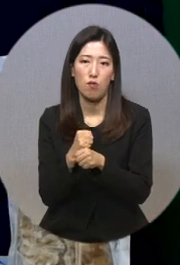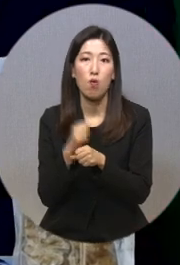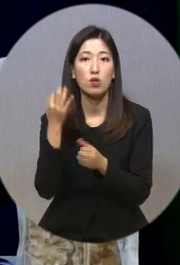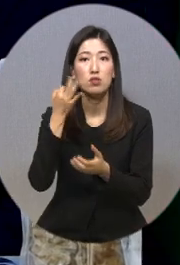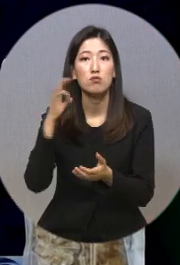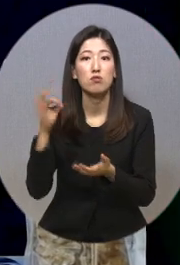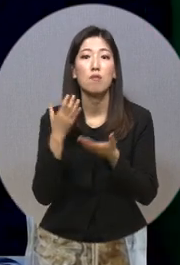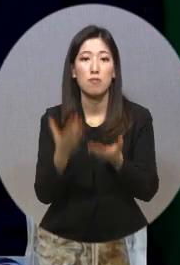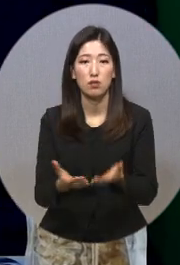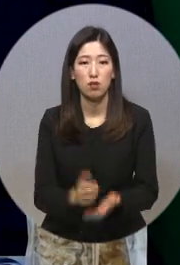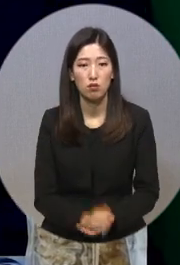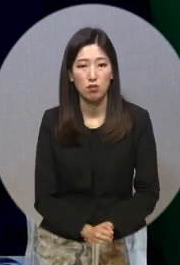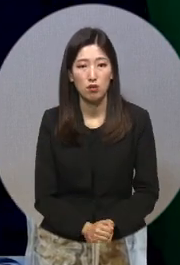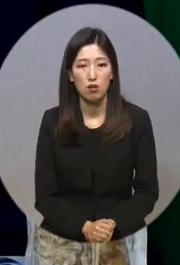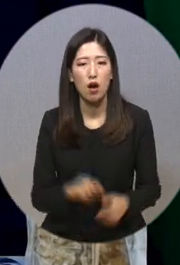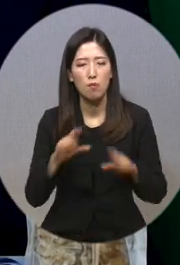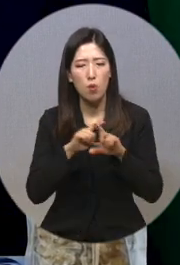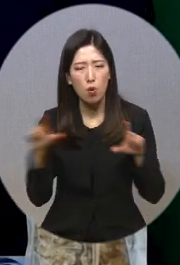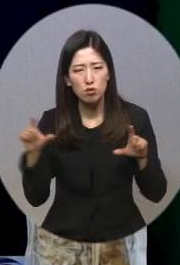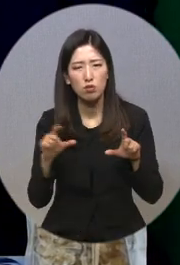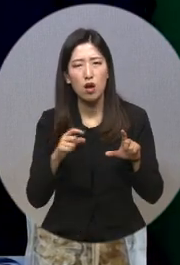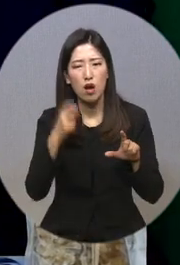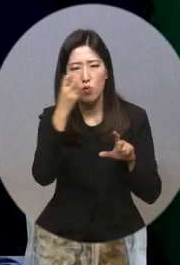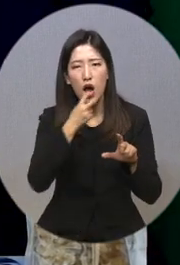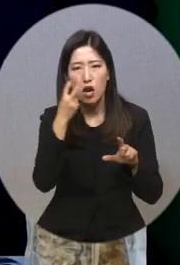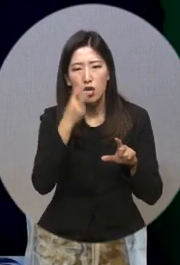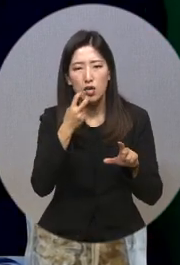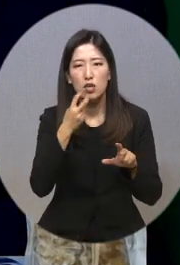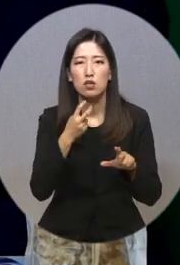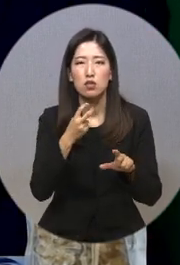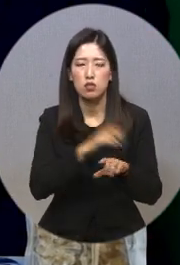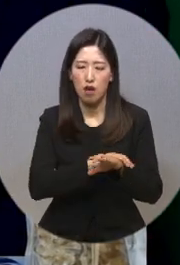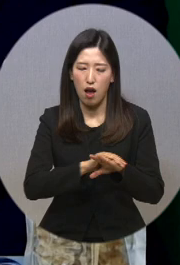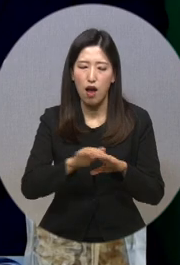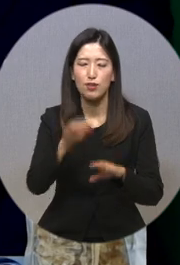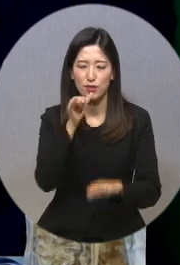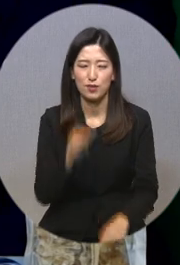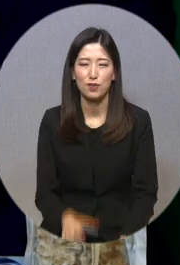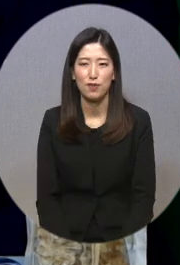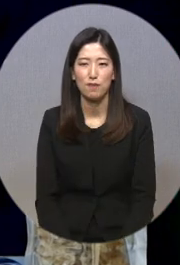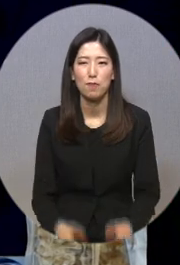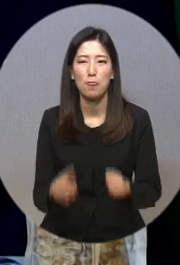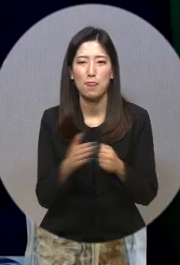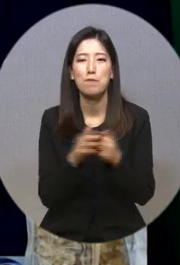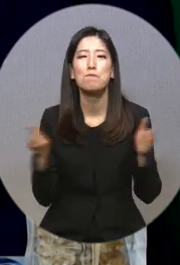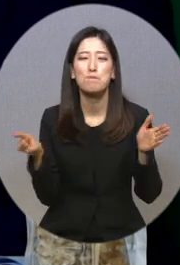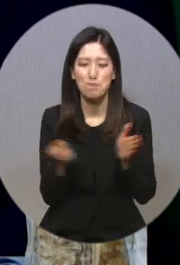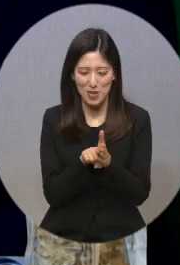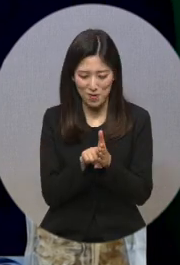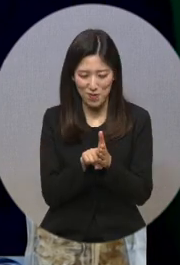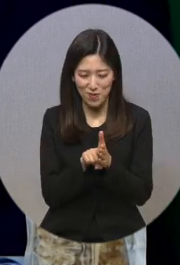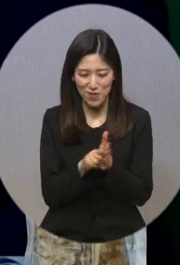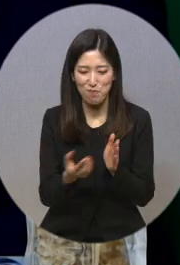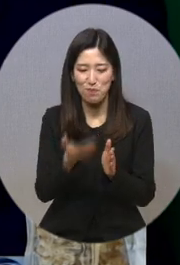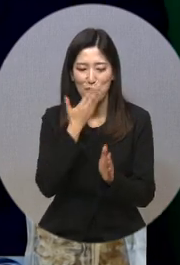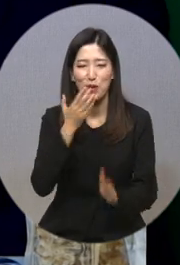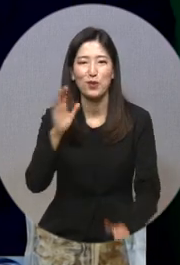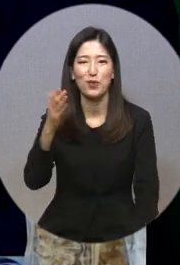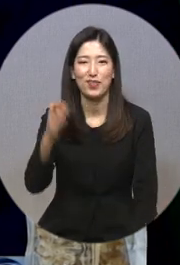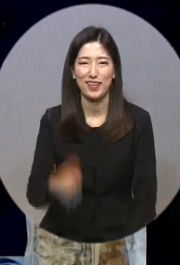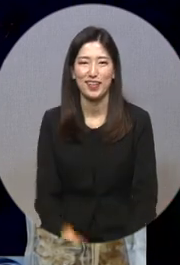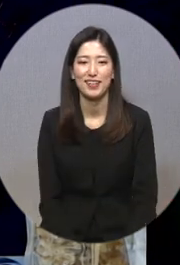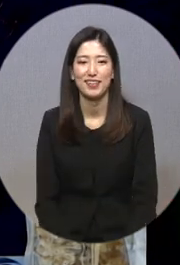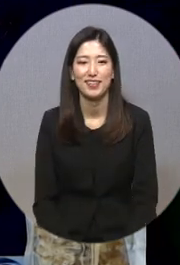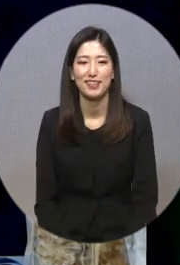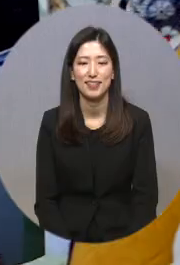해주는데 보통 이게 사후관리도 또 이게 관리를 한 3년 정도 하고 있어요. 네. 믿고 드셔도 좋을 것 같습니다. 믿을 수 있는